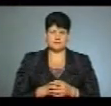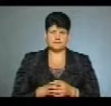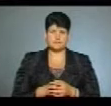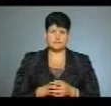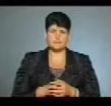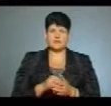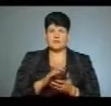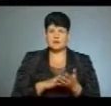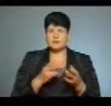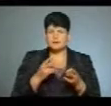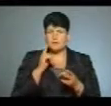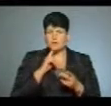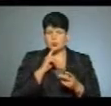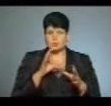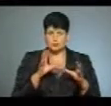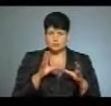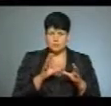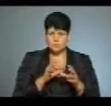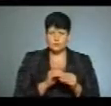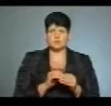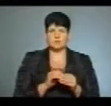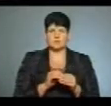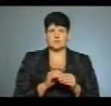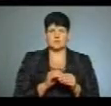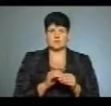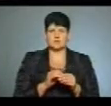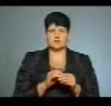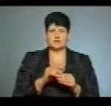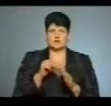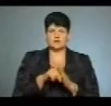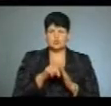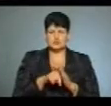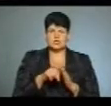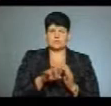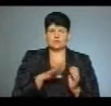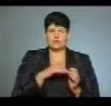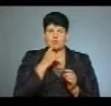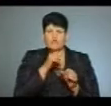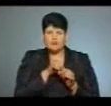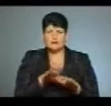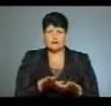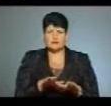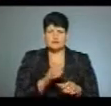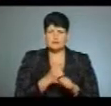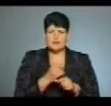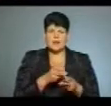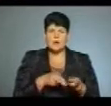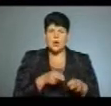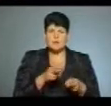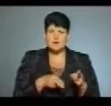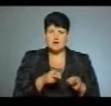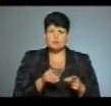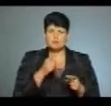стухне отек, гематоми зійдуть оці, тому що тут був внутрішній крововилив. Зробили цю операцію, щоб вся